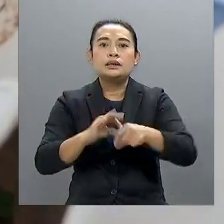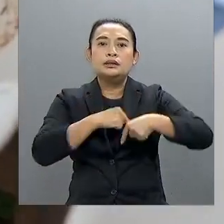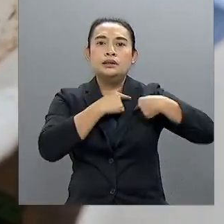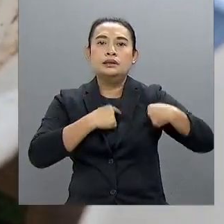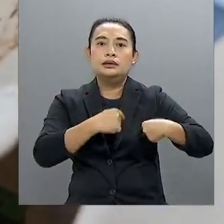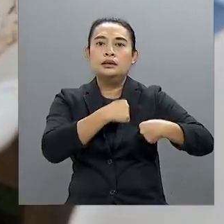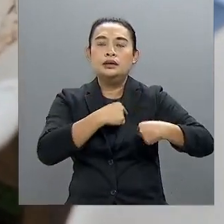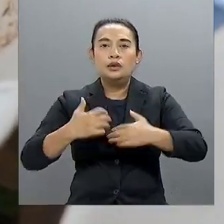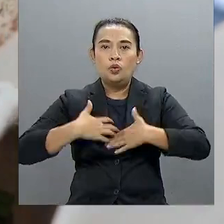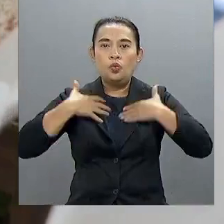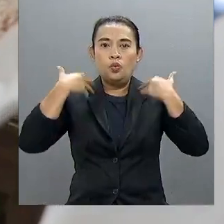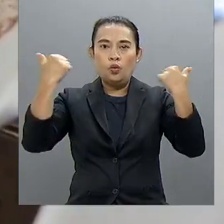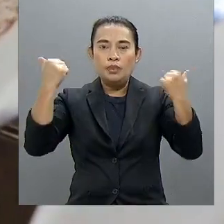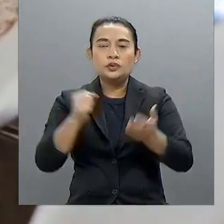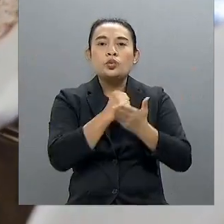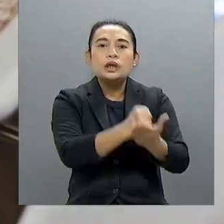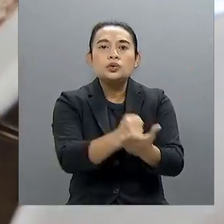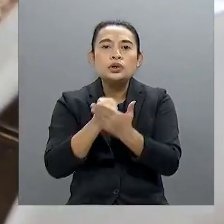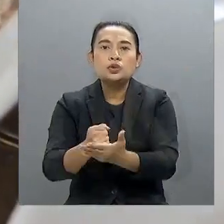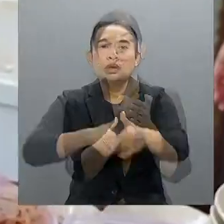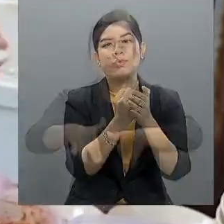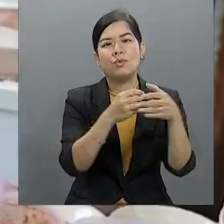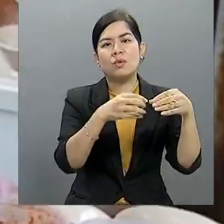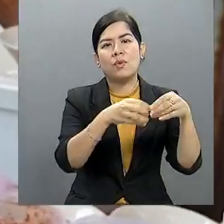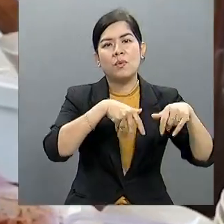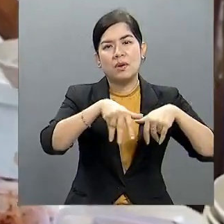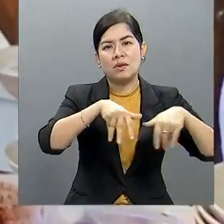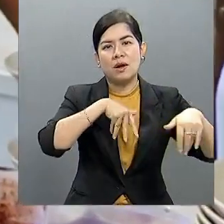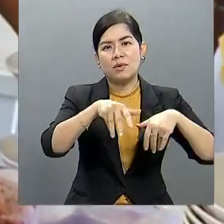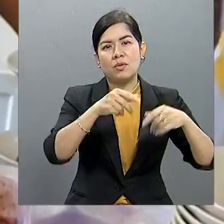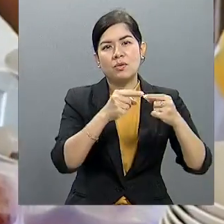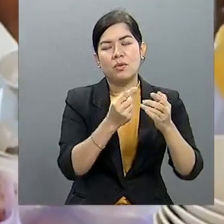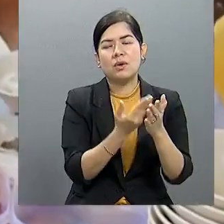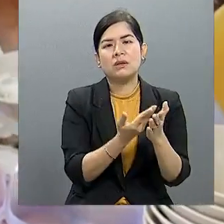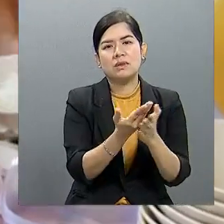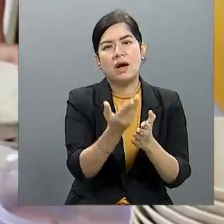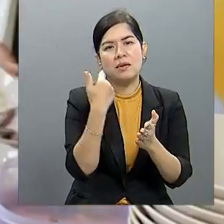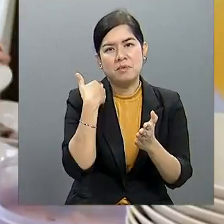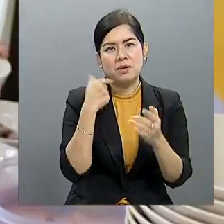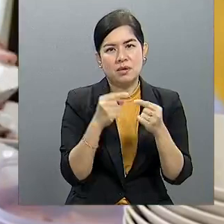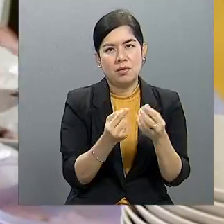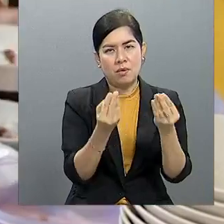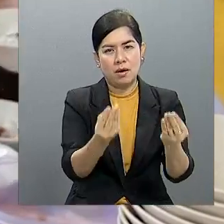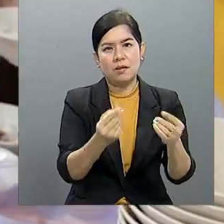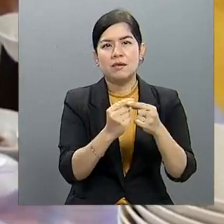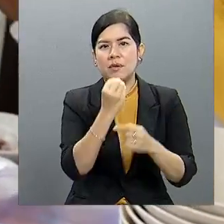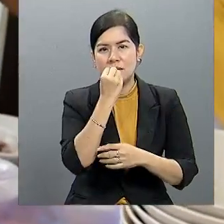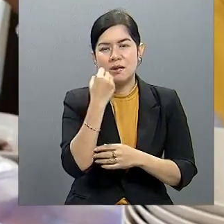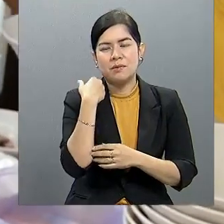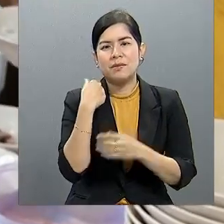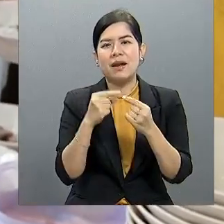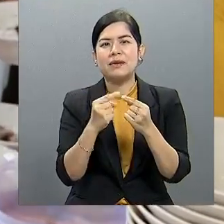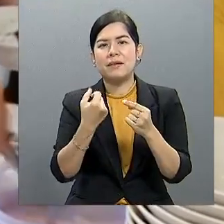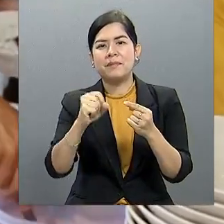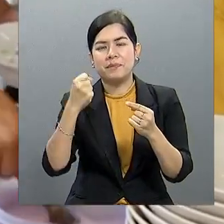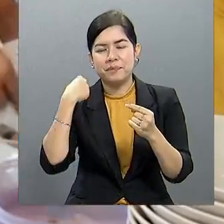ส่วนหนงในการช่วยเหอคนที่ต้การประหยดคาใช้จ่ายให้มีอาหารดๆทานกันในระยะในราคาเพีงแค่10 บา เท่านั้นual